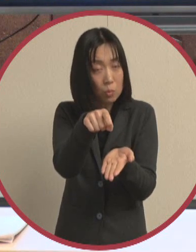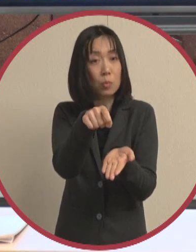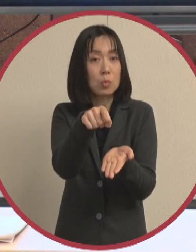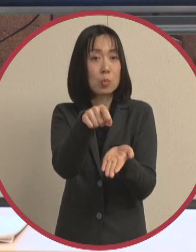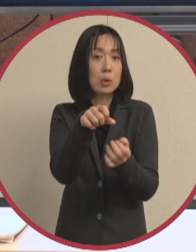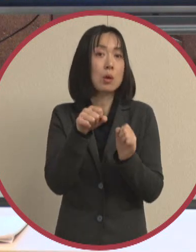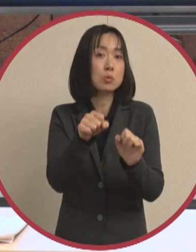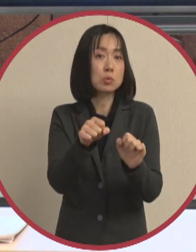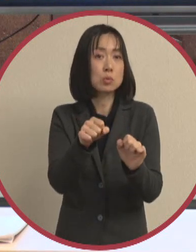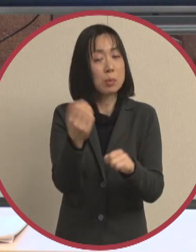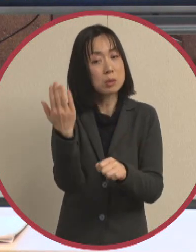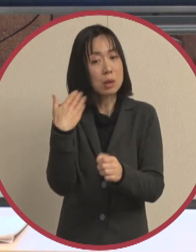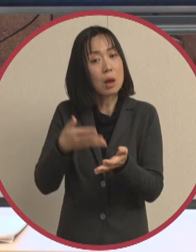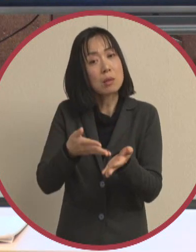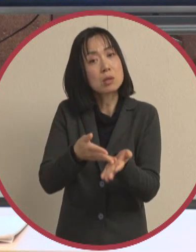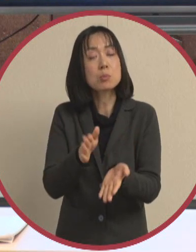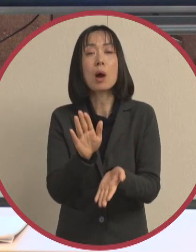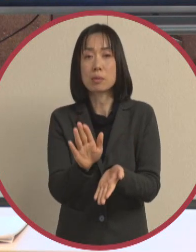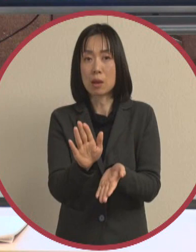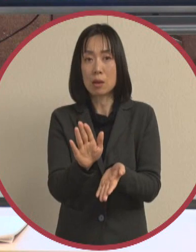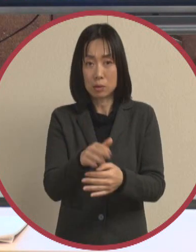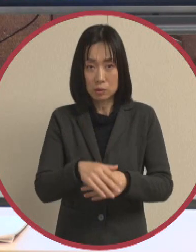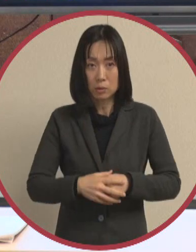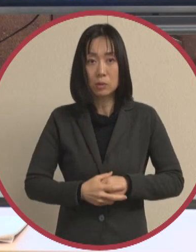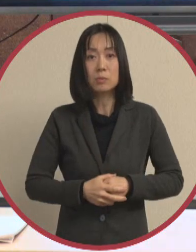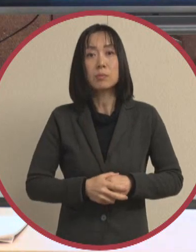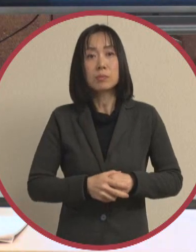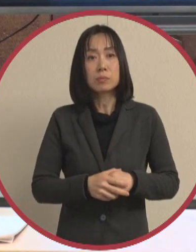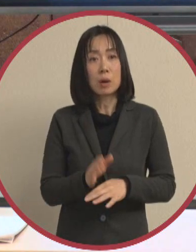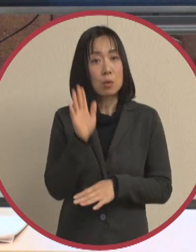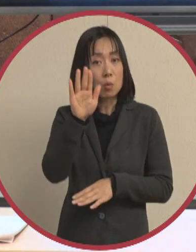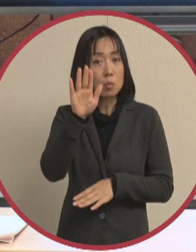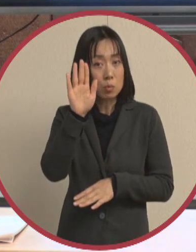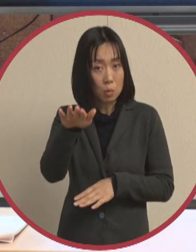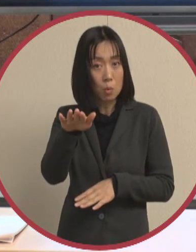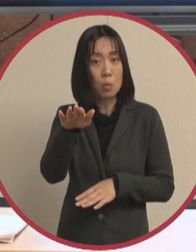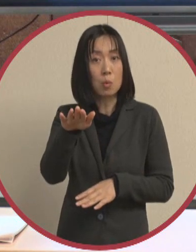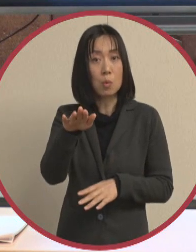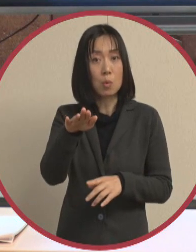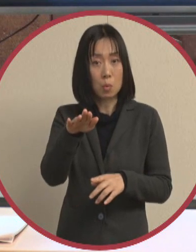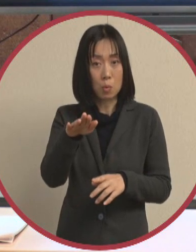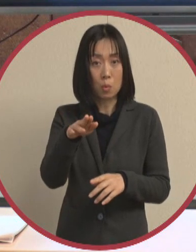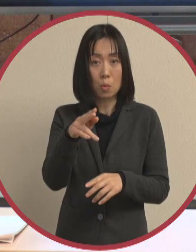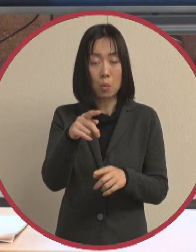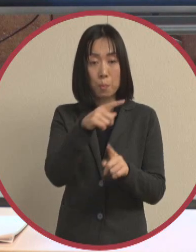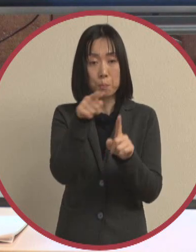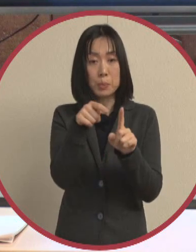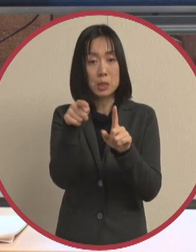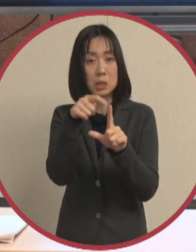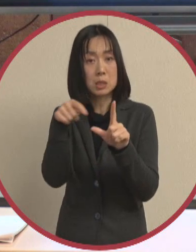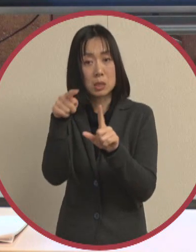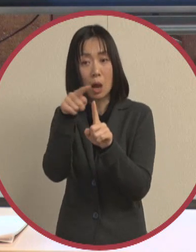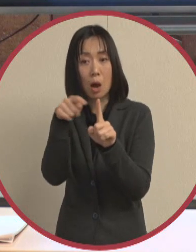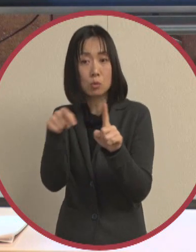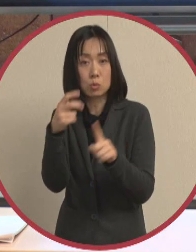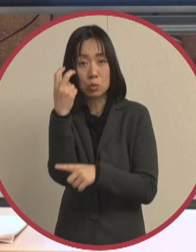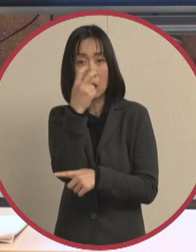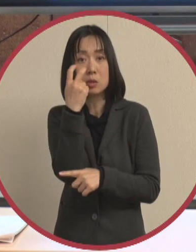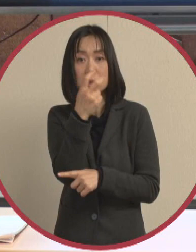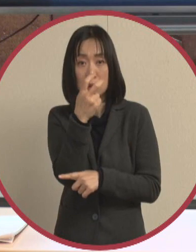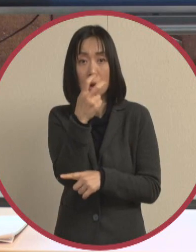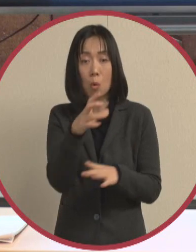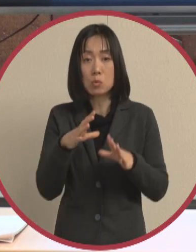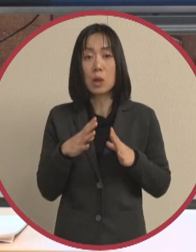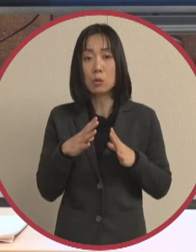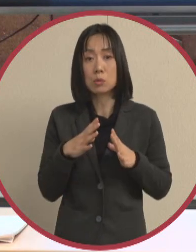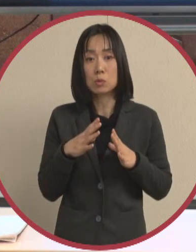ような、まあ、話もあったと思うんですけども、例えば今後その PCR 検査を実施する場合に、例えばそういった動機づけで粗品を渡